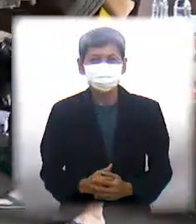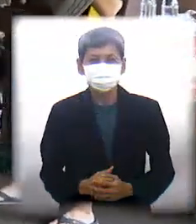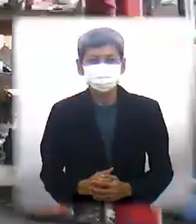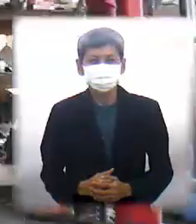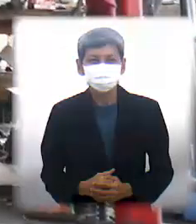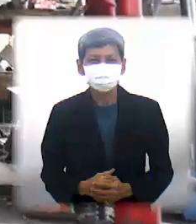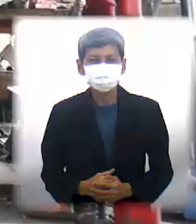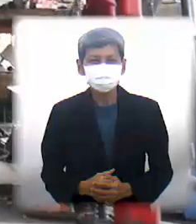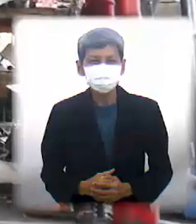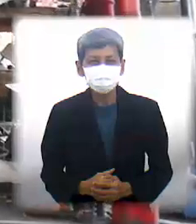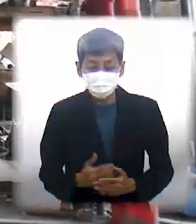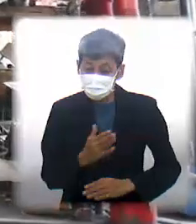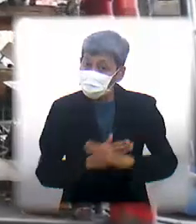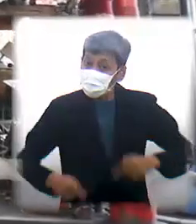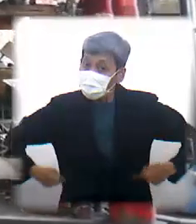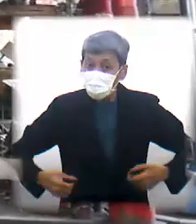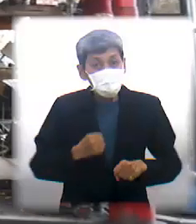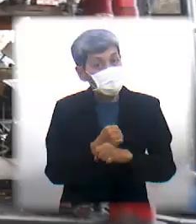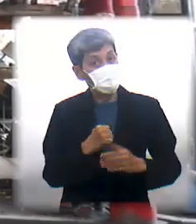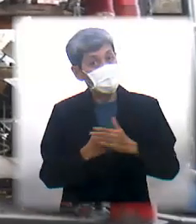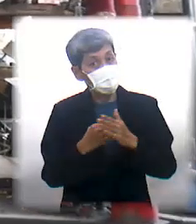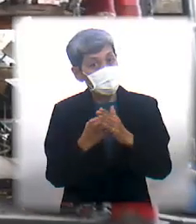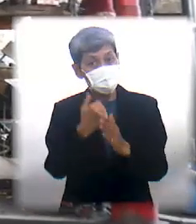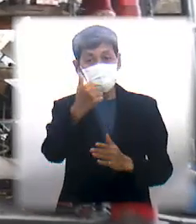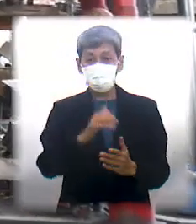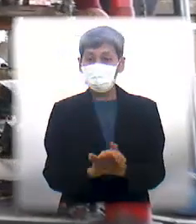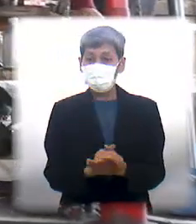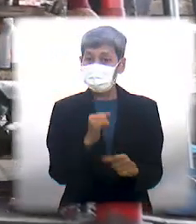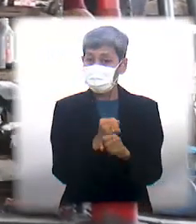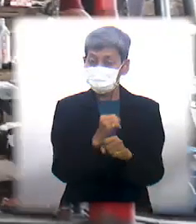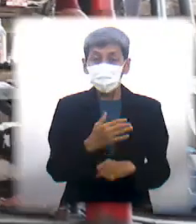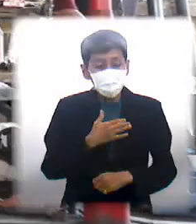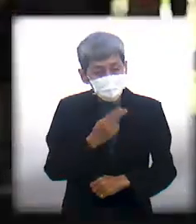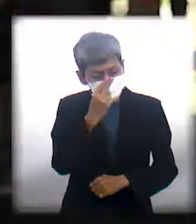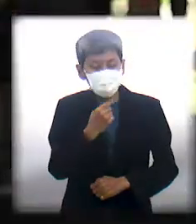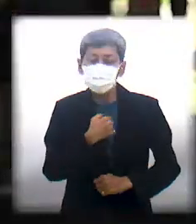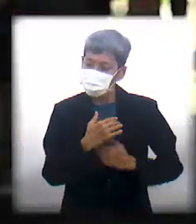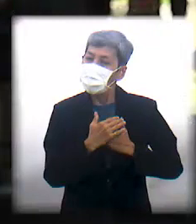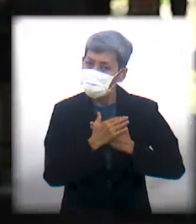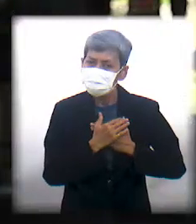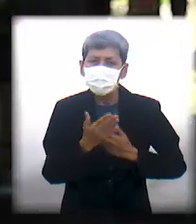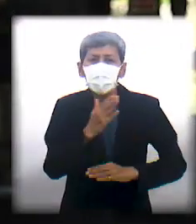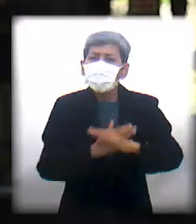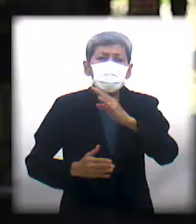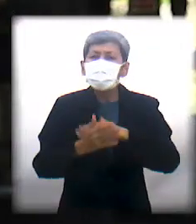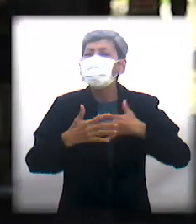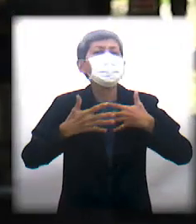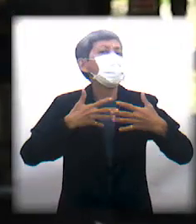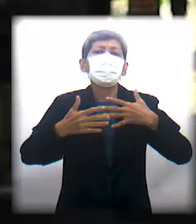ช ่เขาเดินไม่ได้เขายังสู้มาตลอดเขาทำงานเลี้ยงผมมาตลอดถึงแม้เขาจะพิการเดินไม่